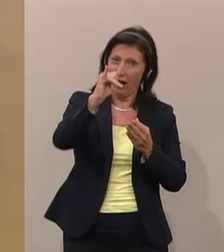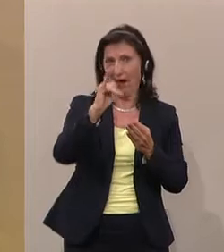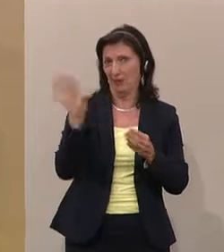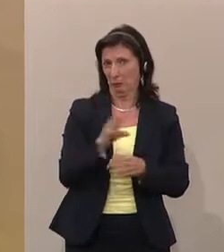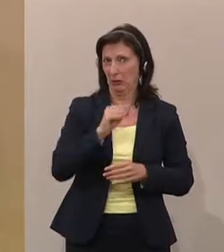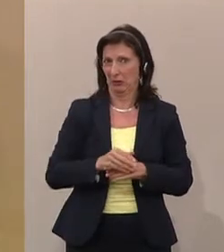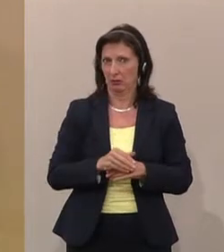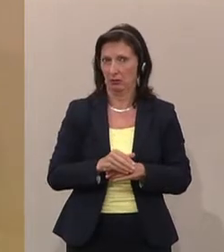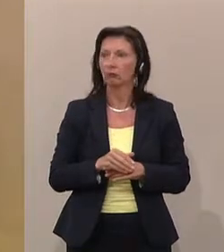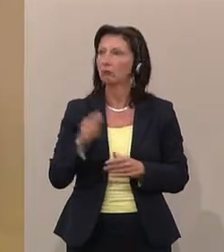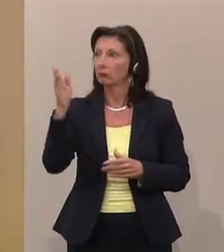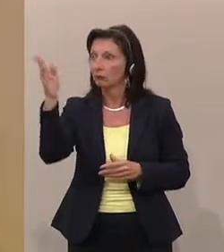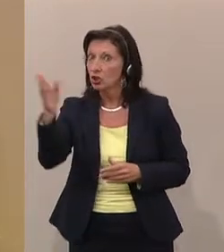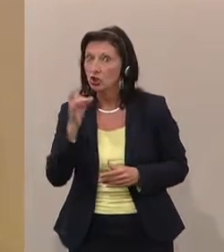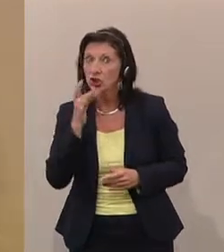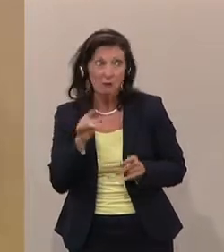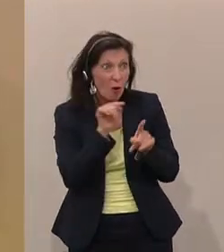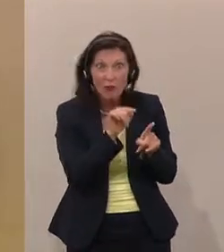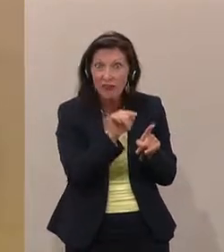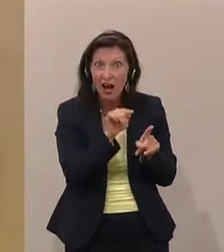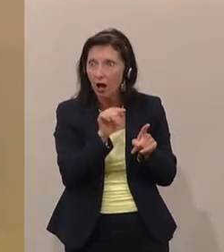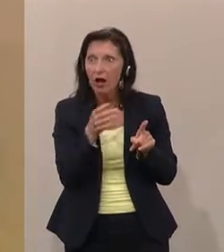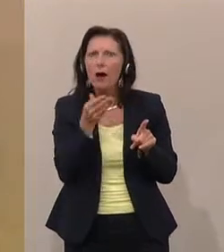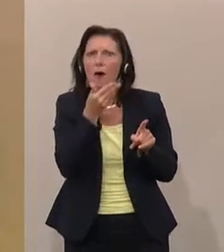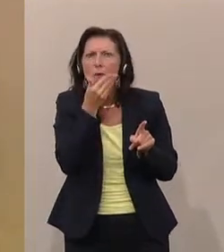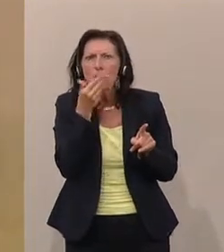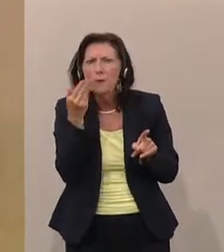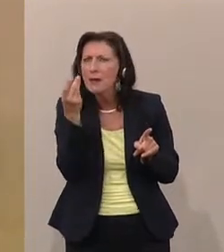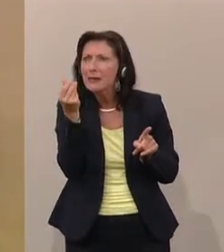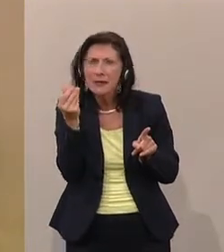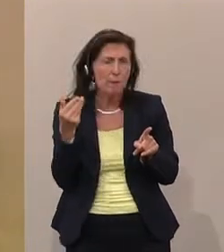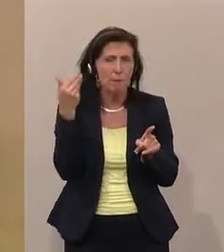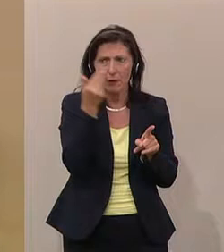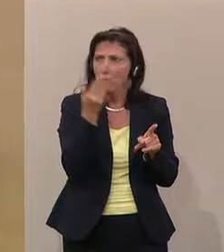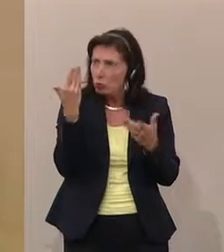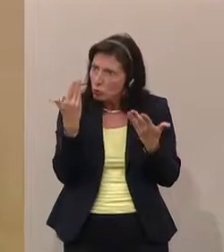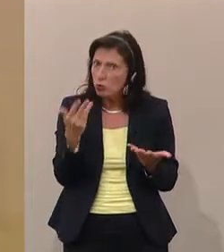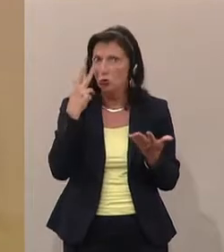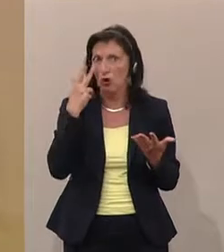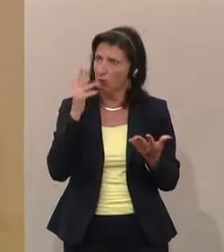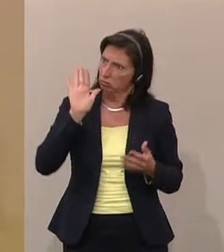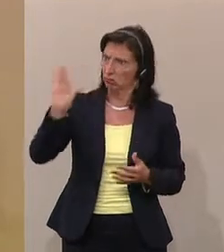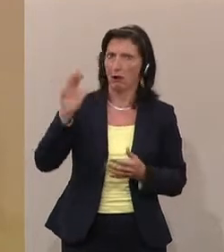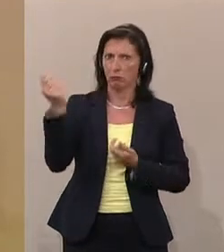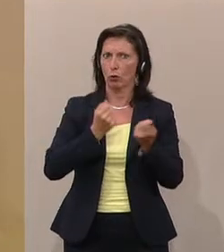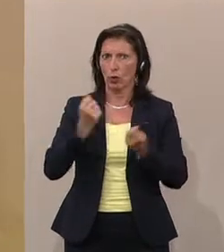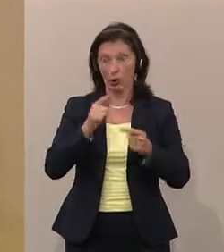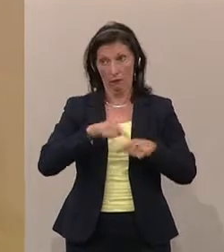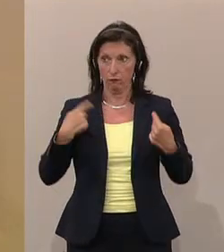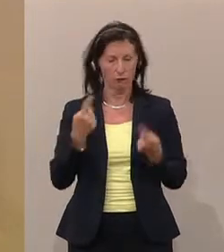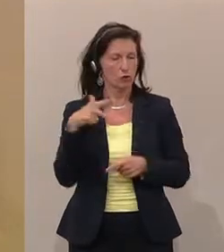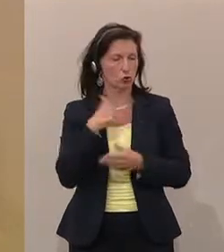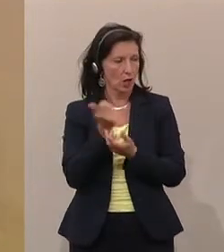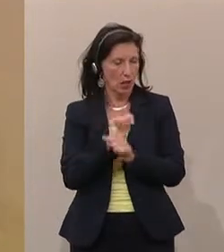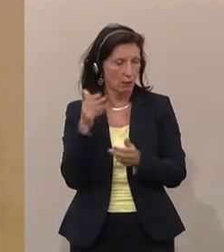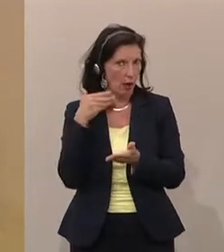kriegen, erraten, gar nichts. Das ist Ihre Politik, das lehnen wir Sozialdemokraten ganz sicher ab.